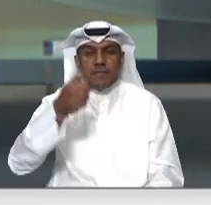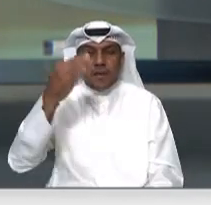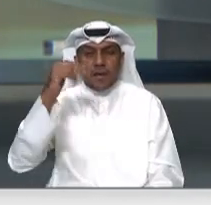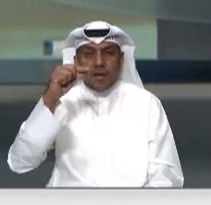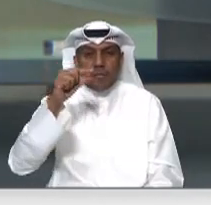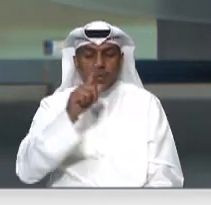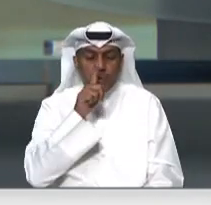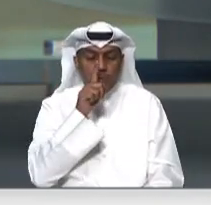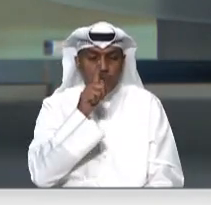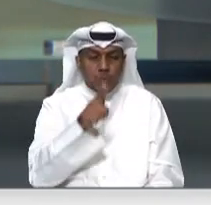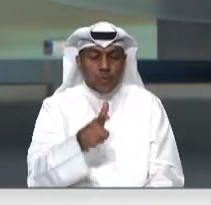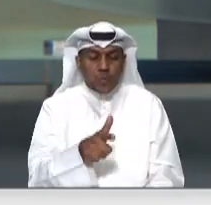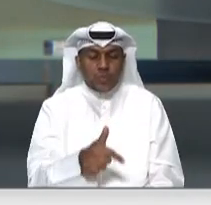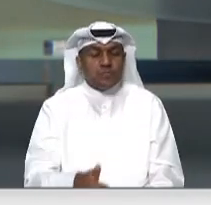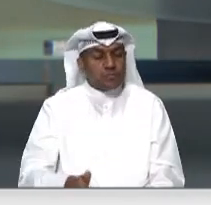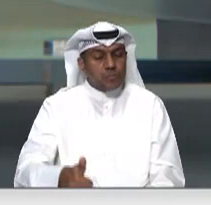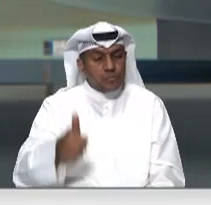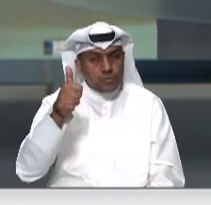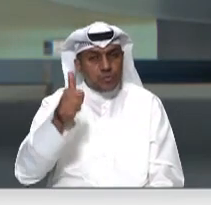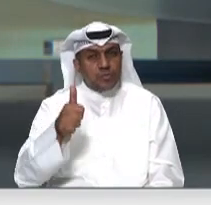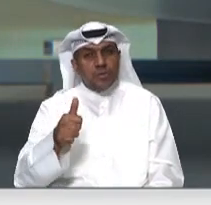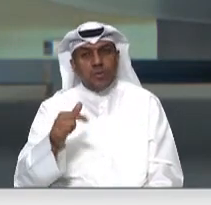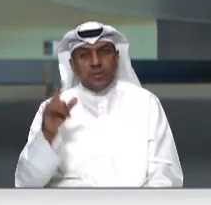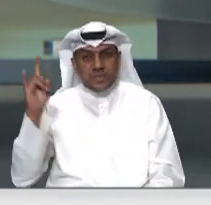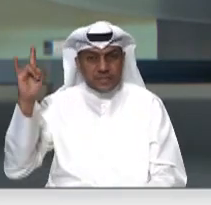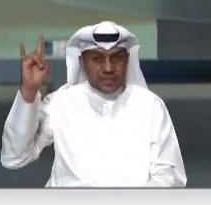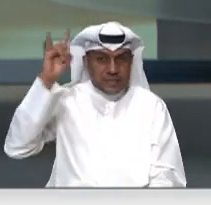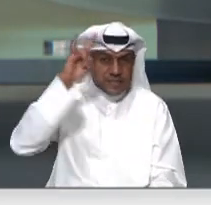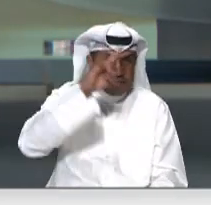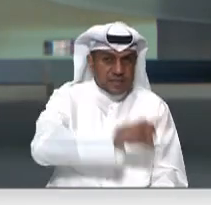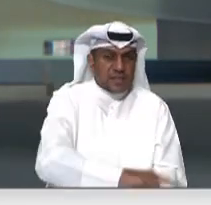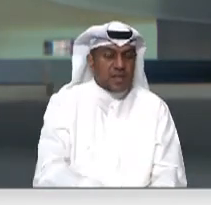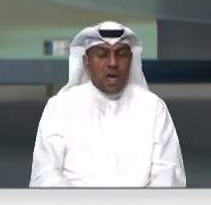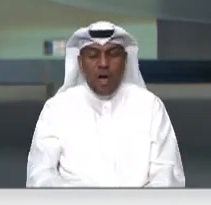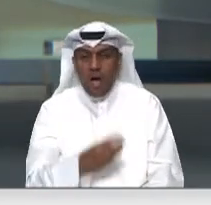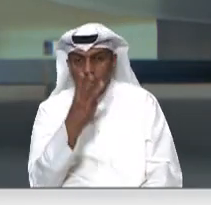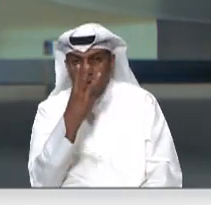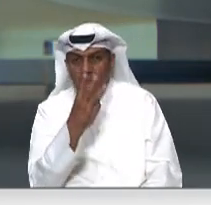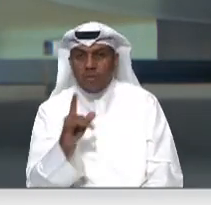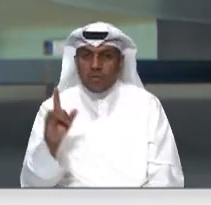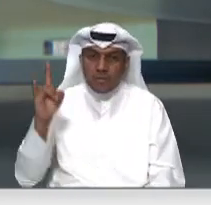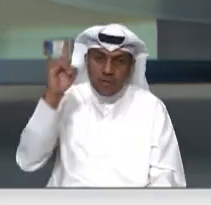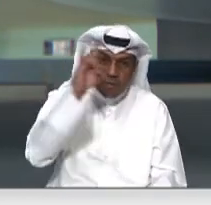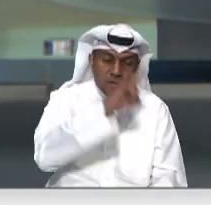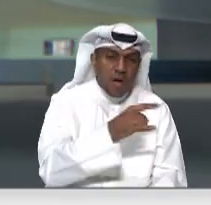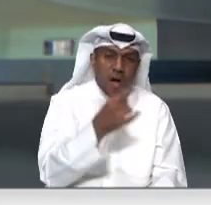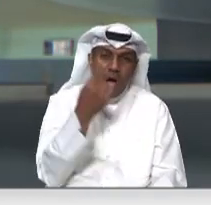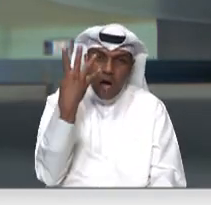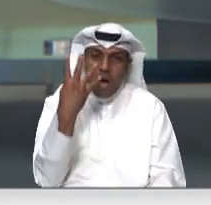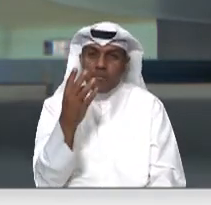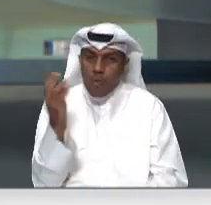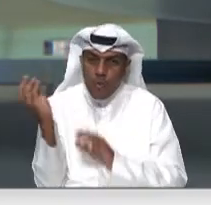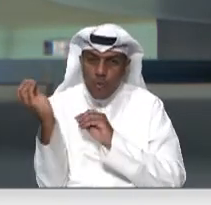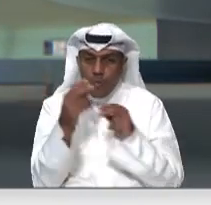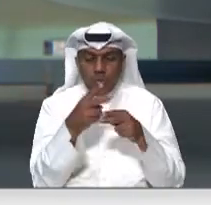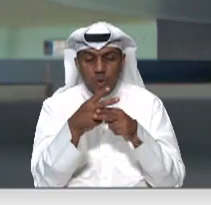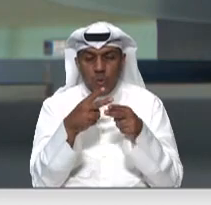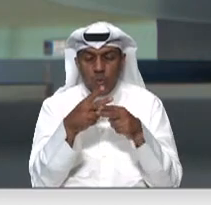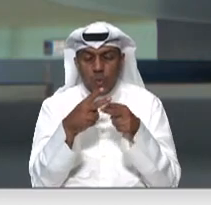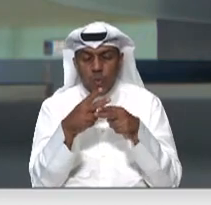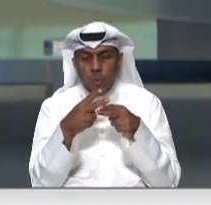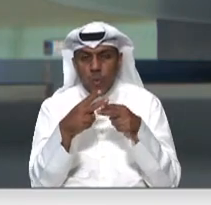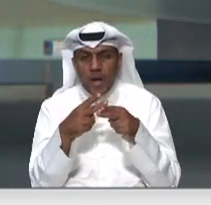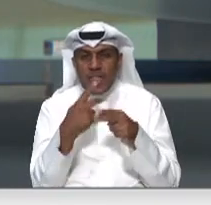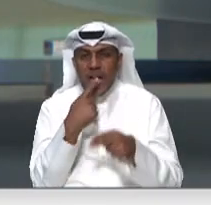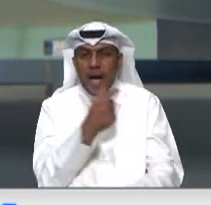الدفعة الثالثة والرابعة من الجسر الجوي من المساعدات المقدمة من جمعية الهلال الأحمر الكويتي إلى مخازن